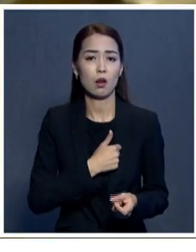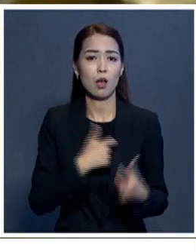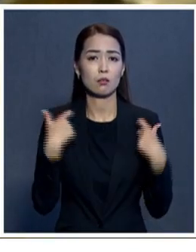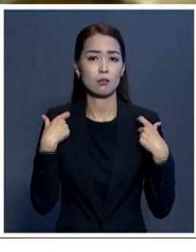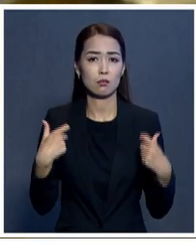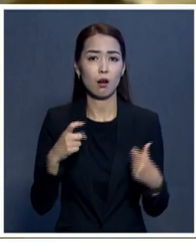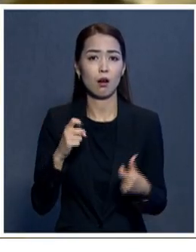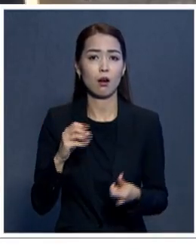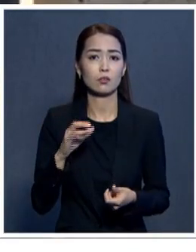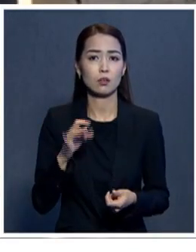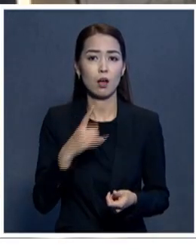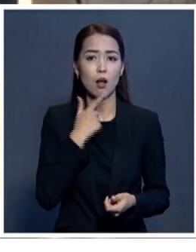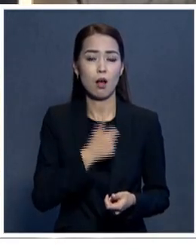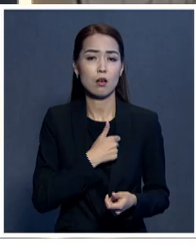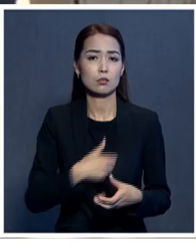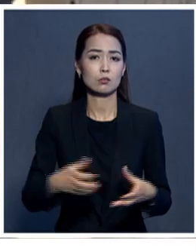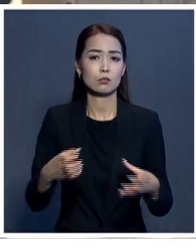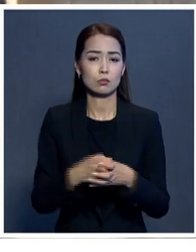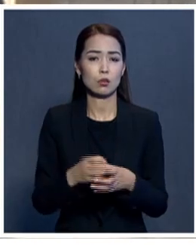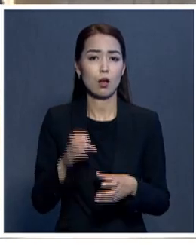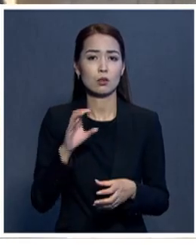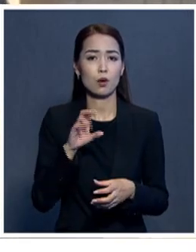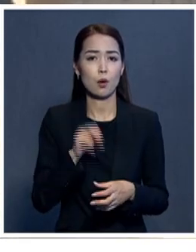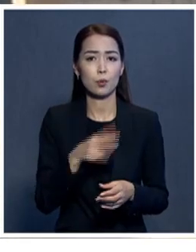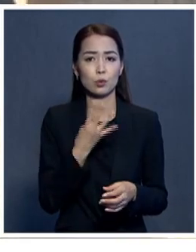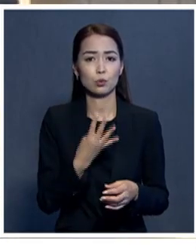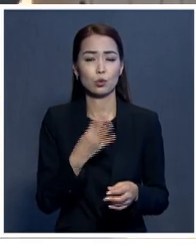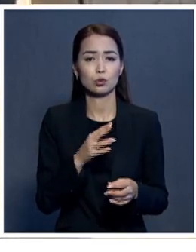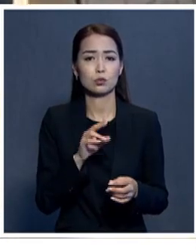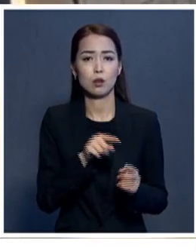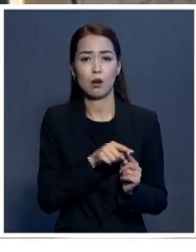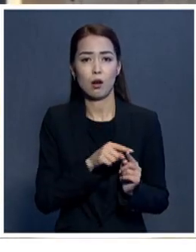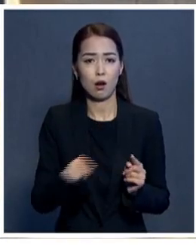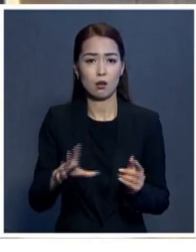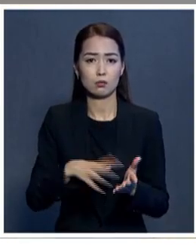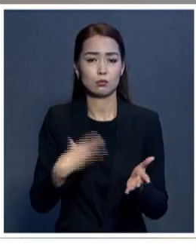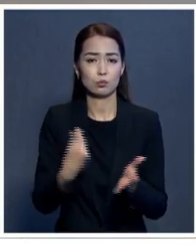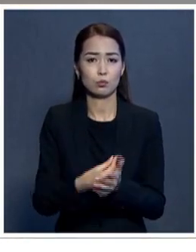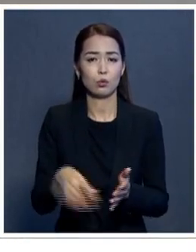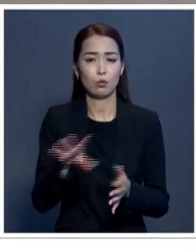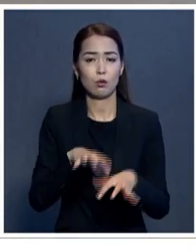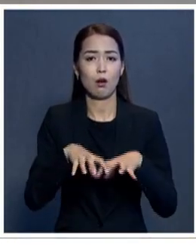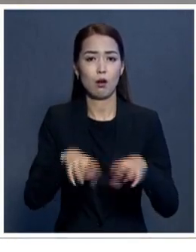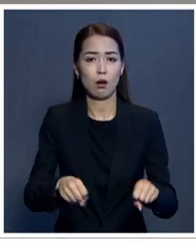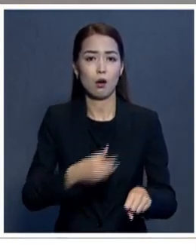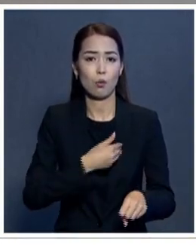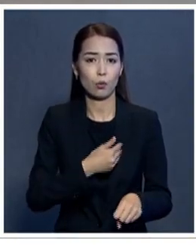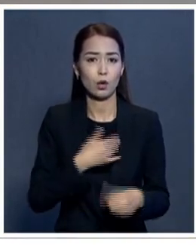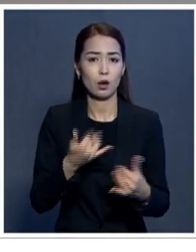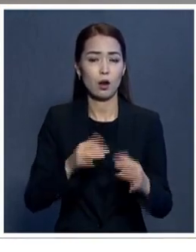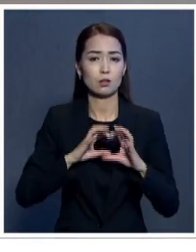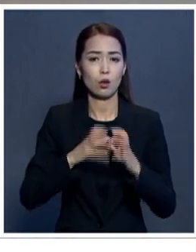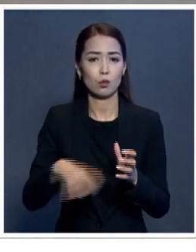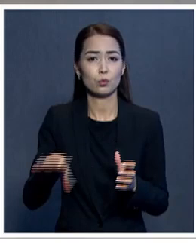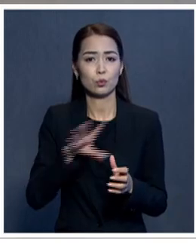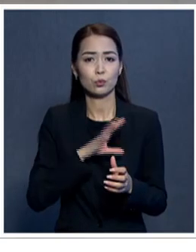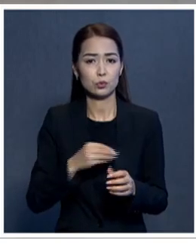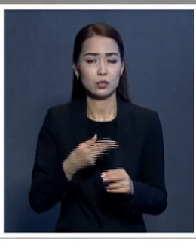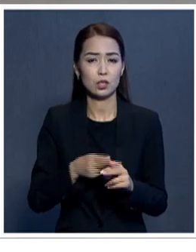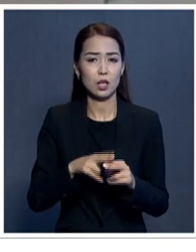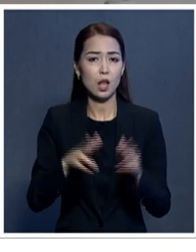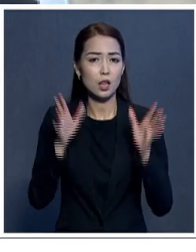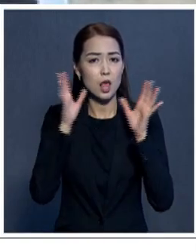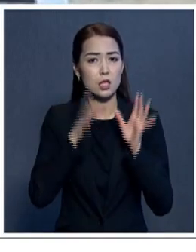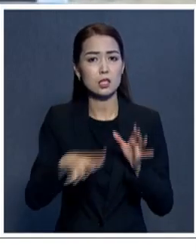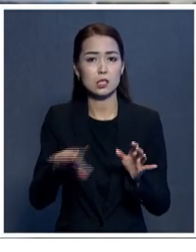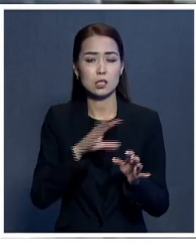әскерімен сәуірдің 4-інде Триполиге шабуыл жасап, билікті басып алмақ болды. ол әлемдік қауымдастық мойындаған үкіметті